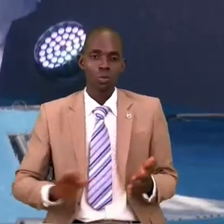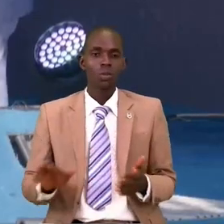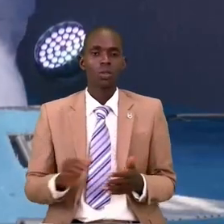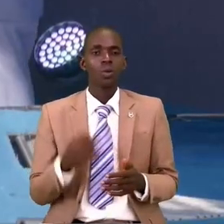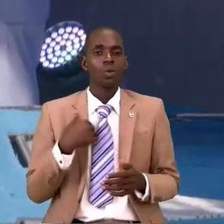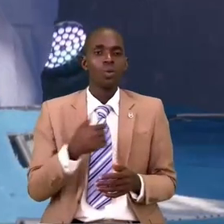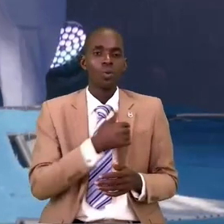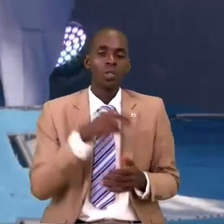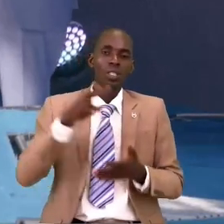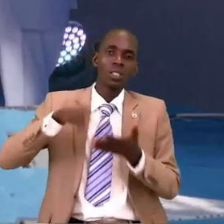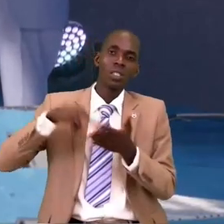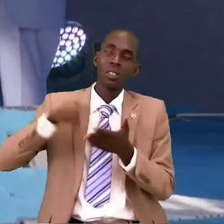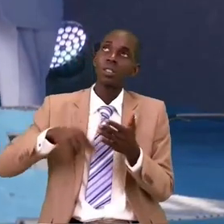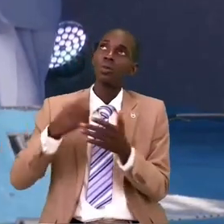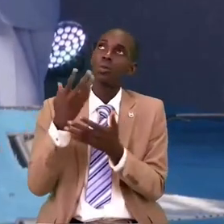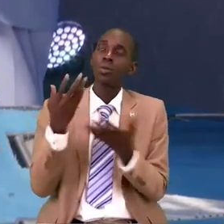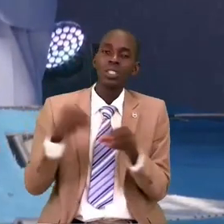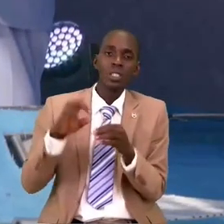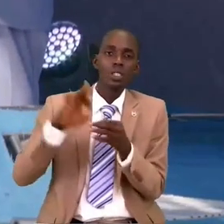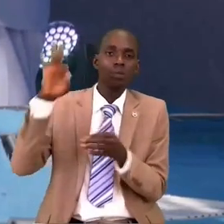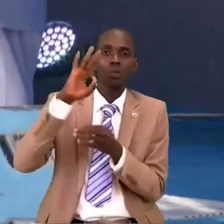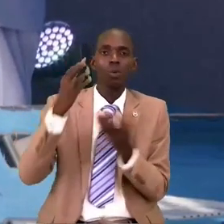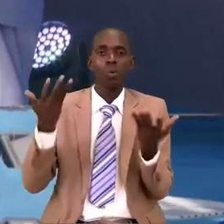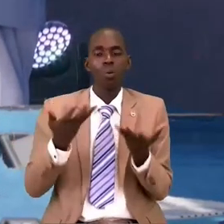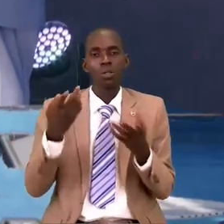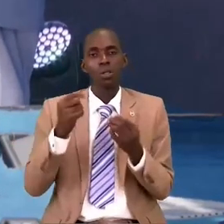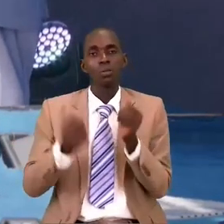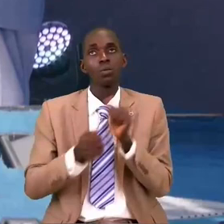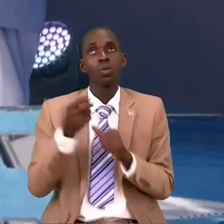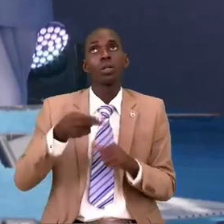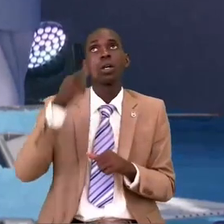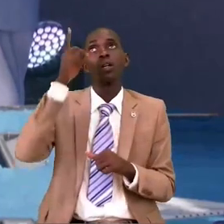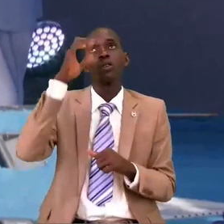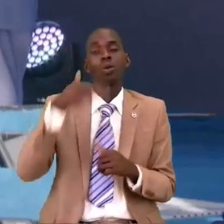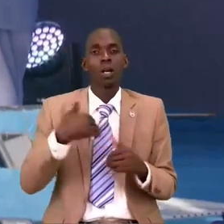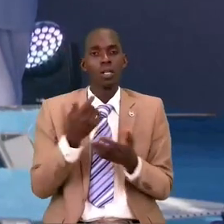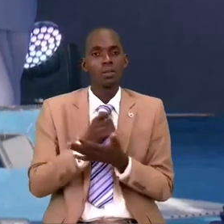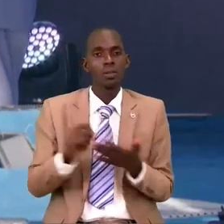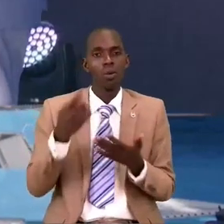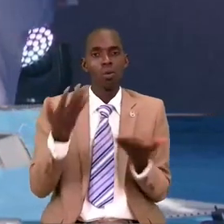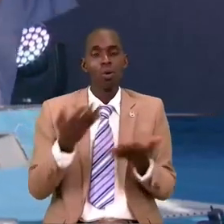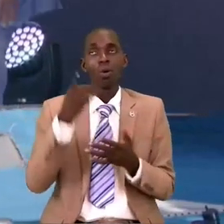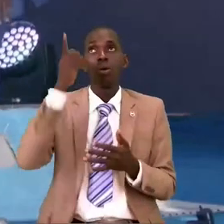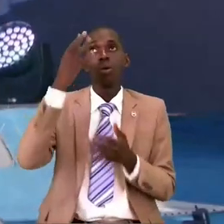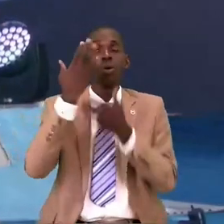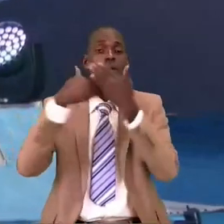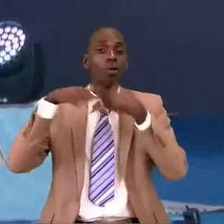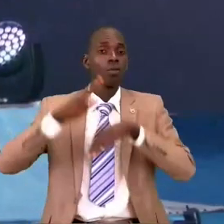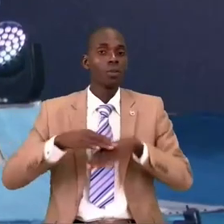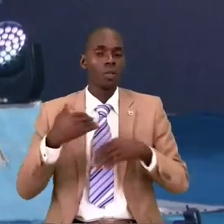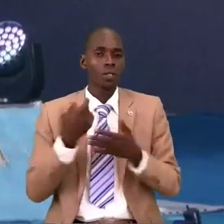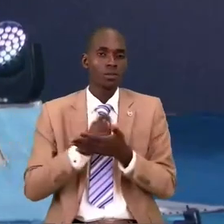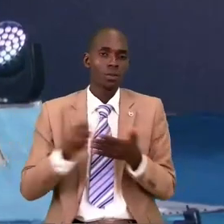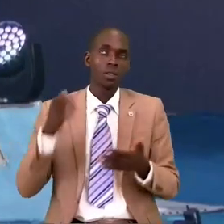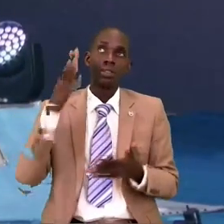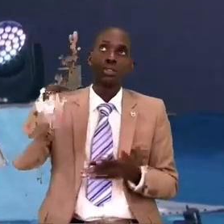ciel a mis là-bas. Et parce que je ne comprends pas cette prophétie, parce que je ne comprends pas cette